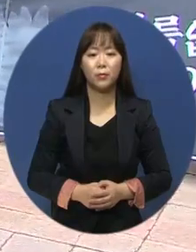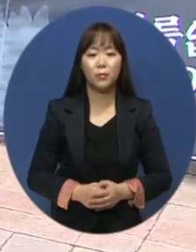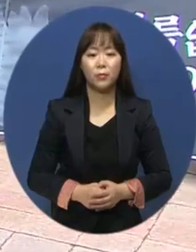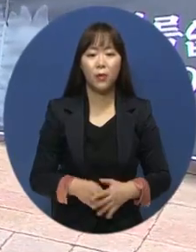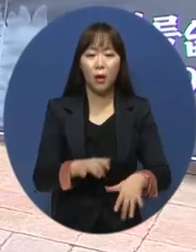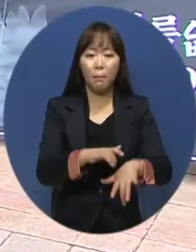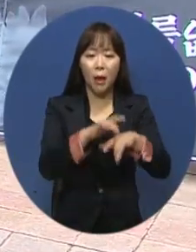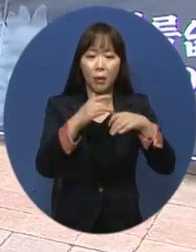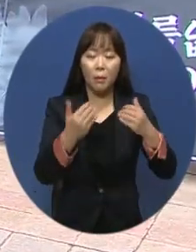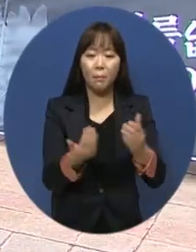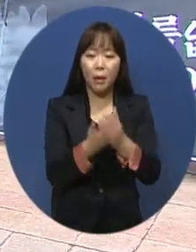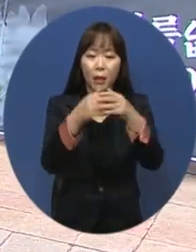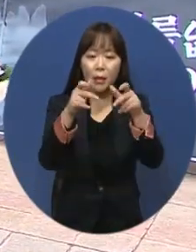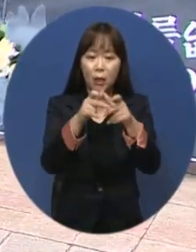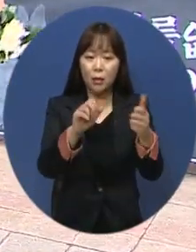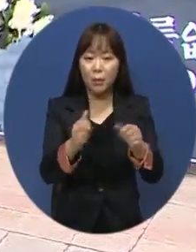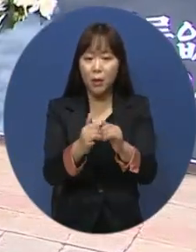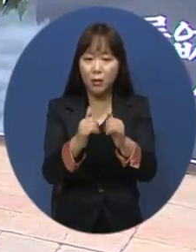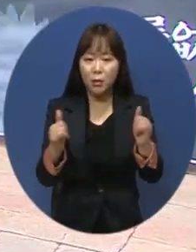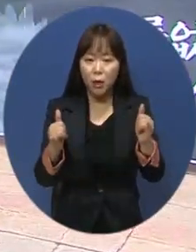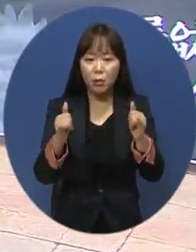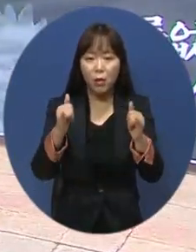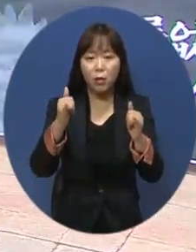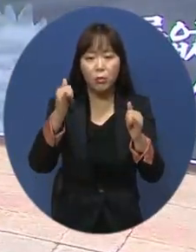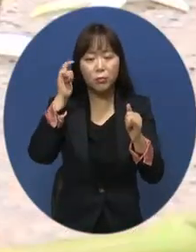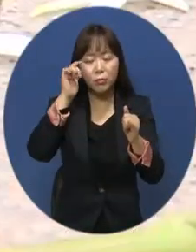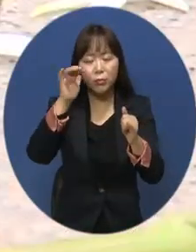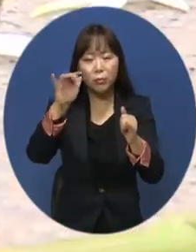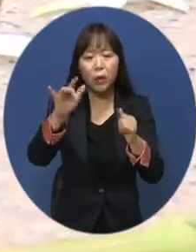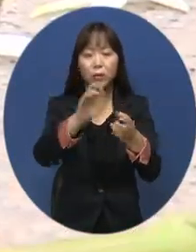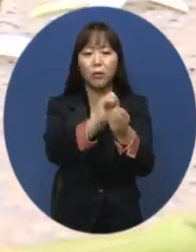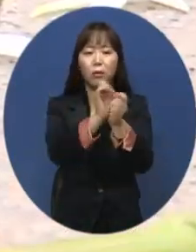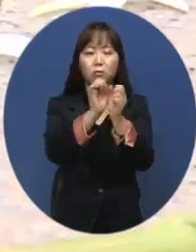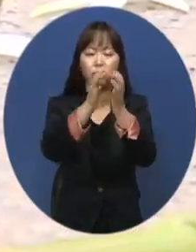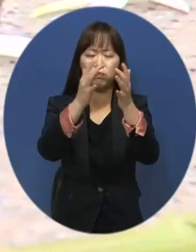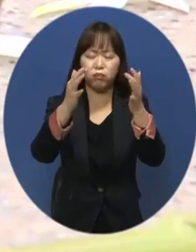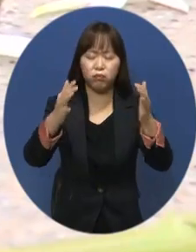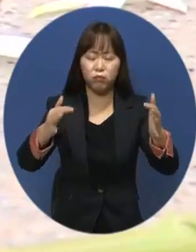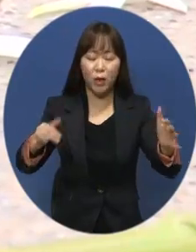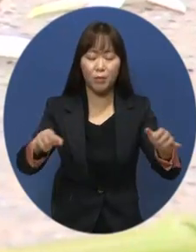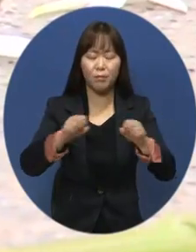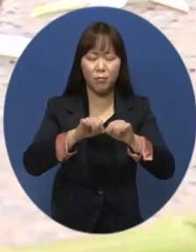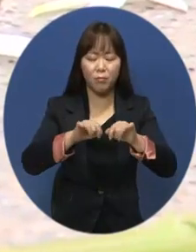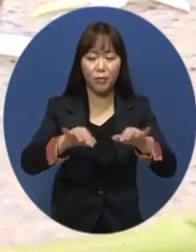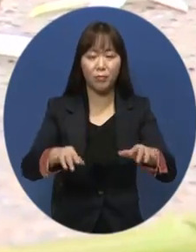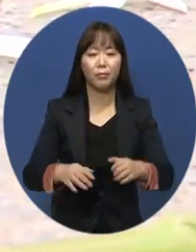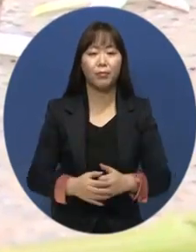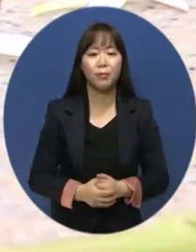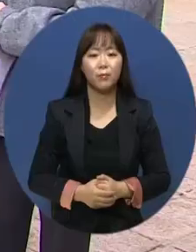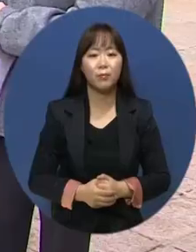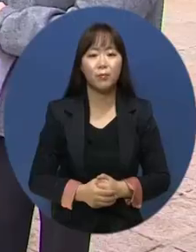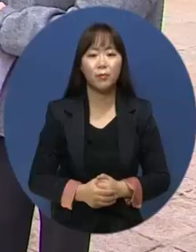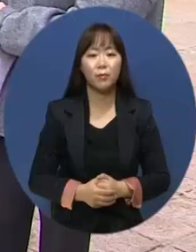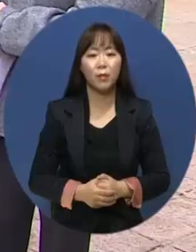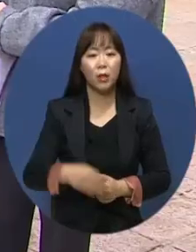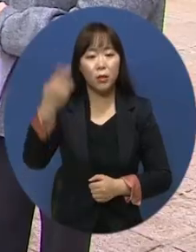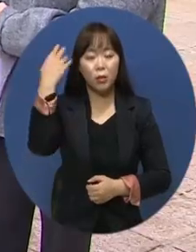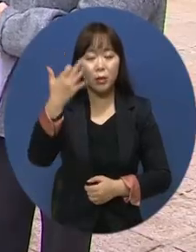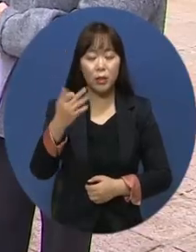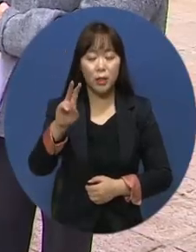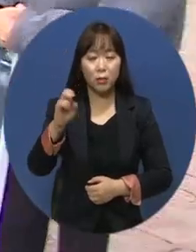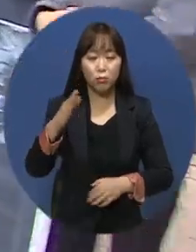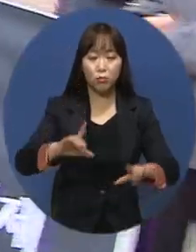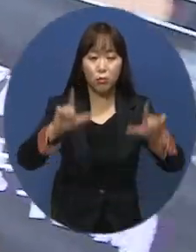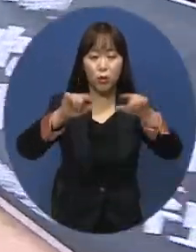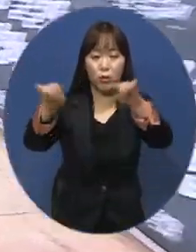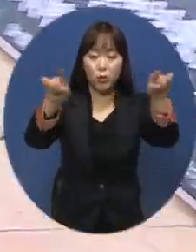실종 발달 장애인 사망자를 추모하는 꽃잎이 여의도 한복판에 흩날렸습니다. 지난 29일